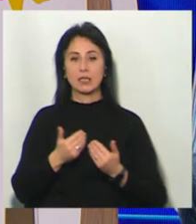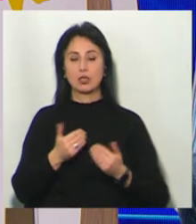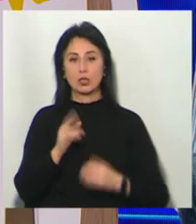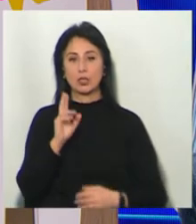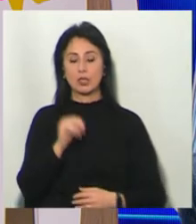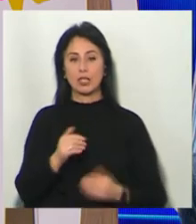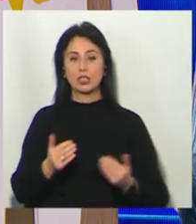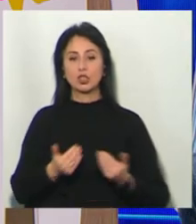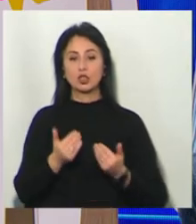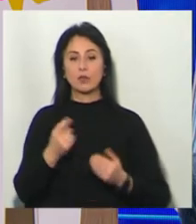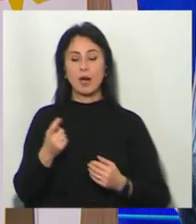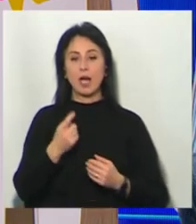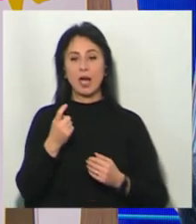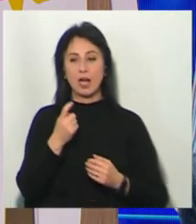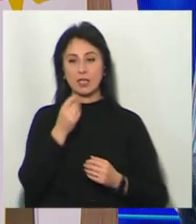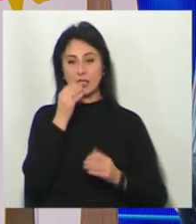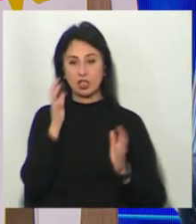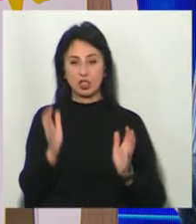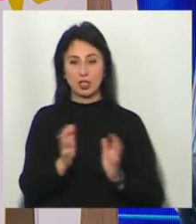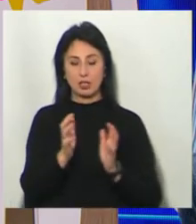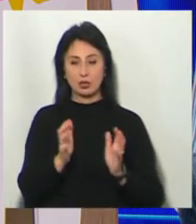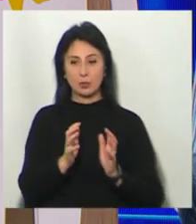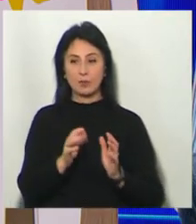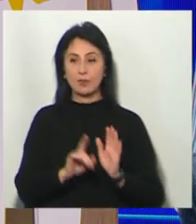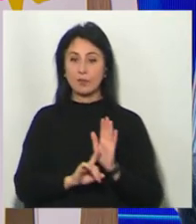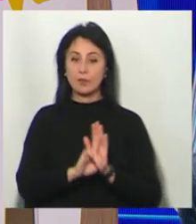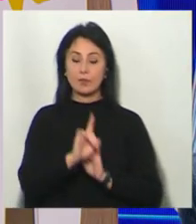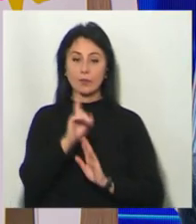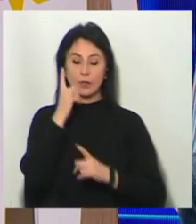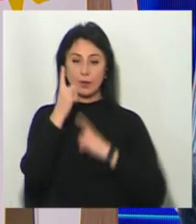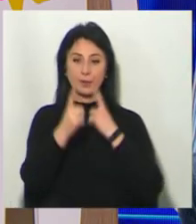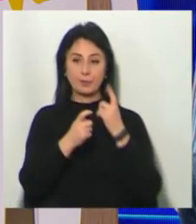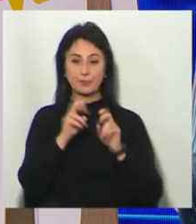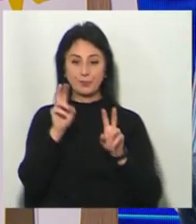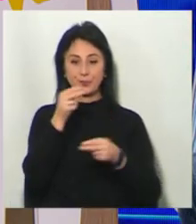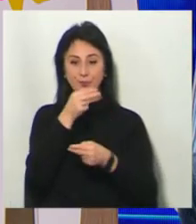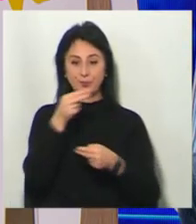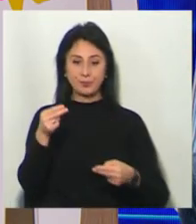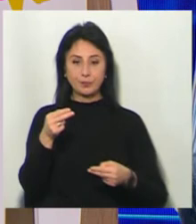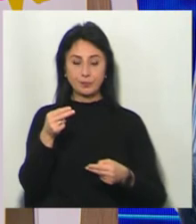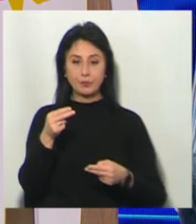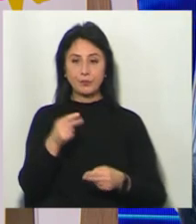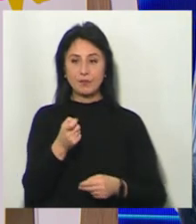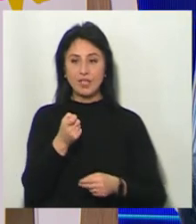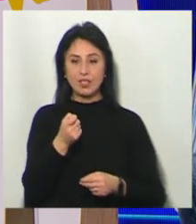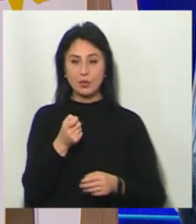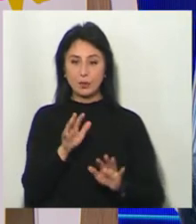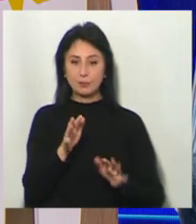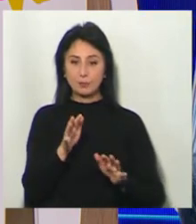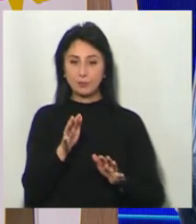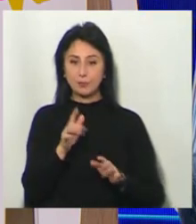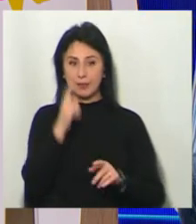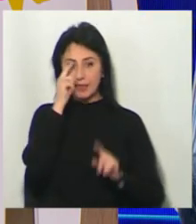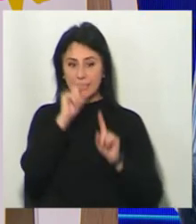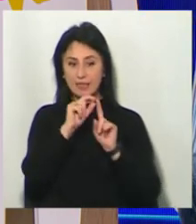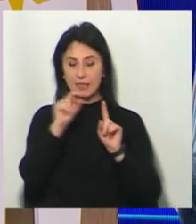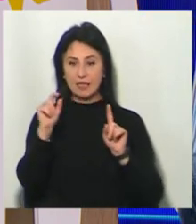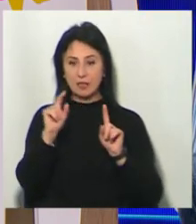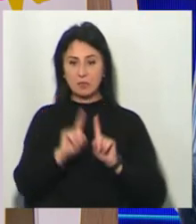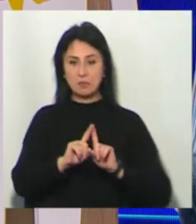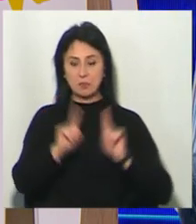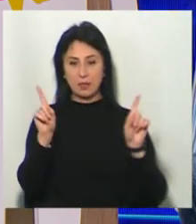სიცოცხლისა და ცხოვრების ხარისხის შენარჩუნებას. Და დავიწყებთ გადაცემას თემით, რომელიც ცოტა არ იყოს სათაურში,